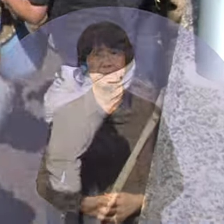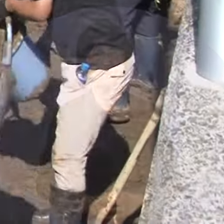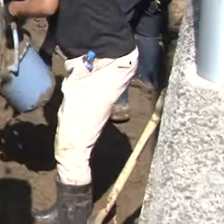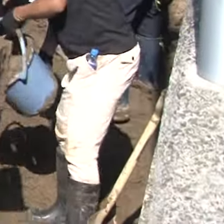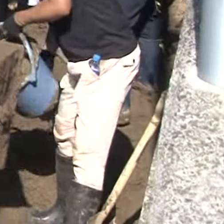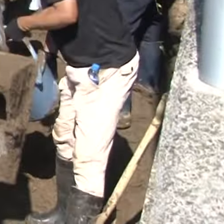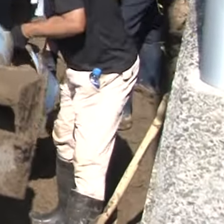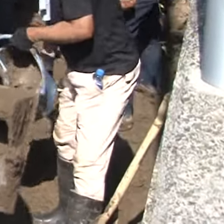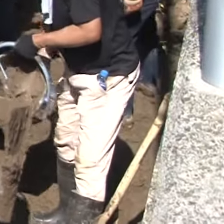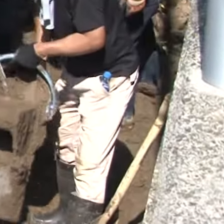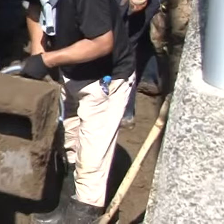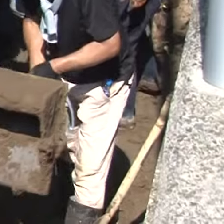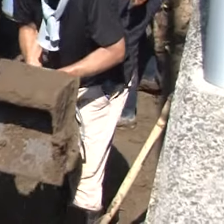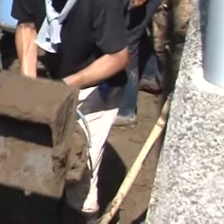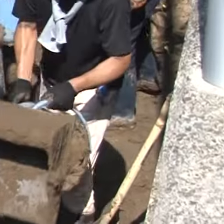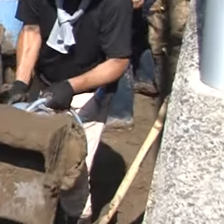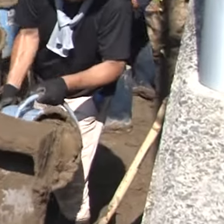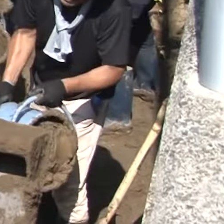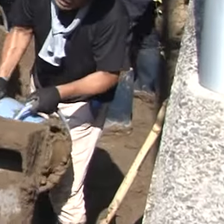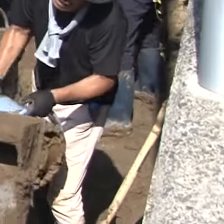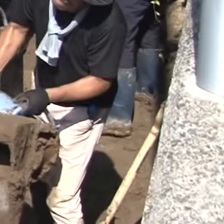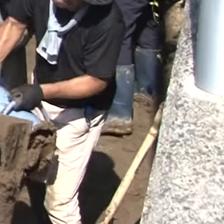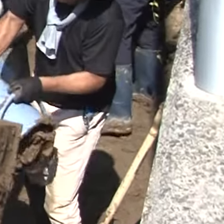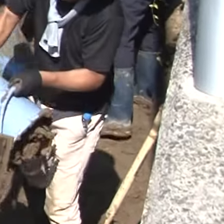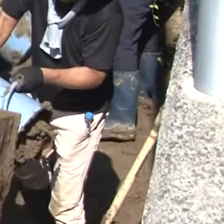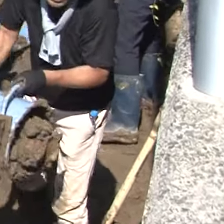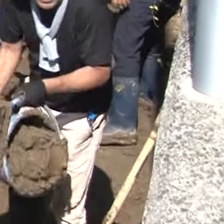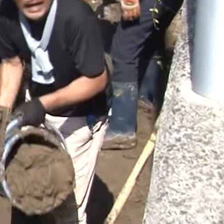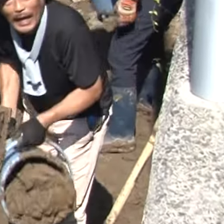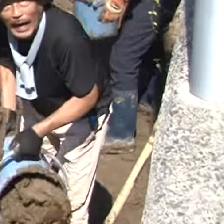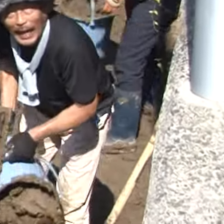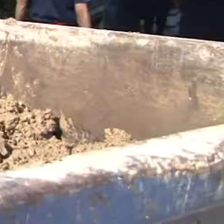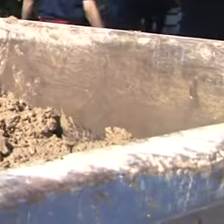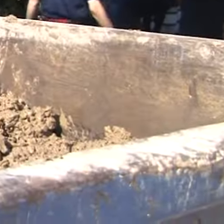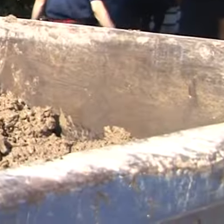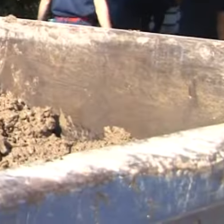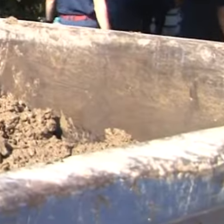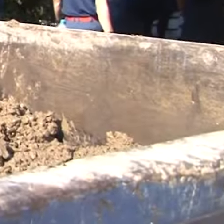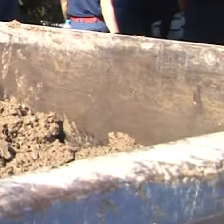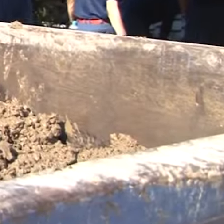ーで運び出すなどして少しずつ土砂を撤去していきました。